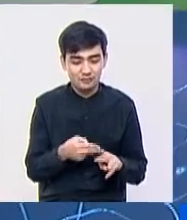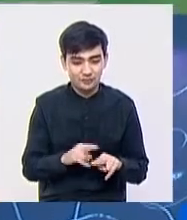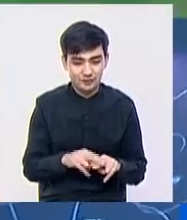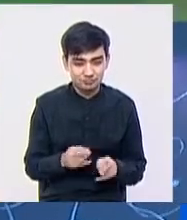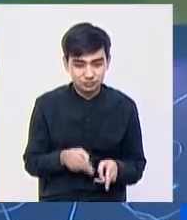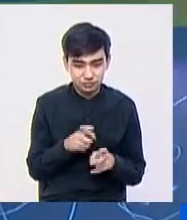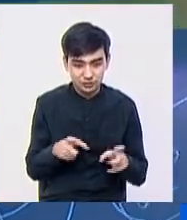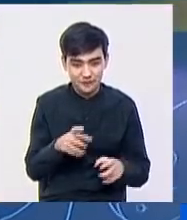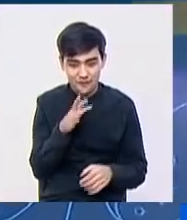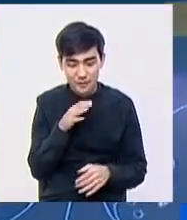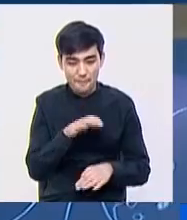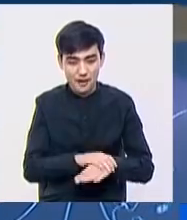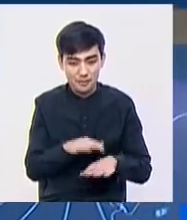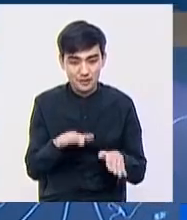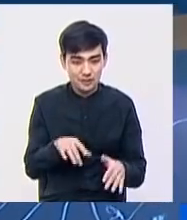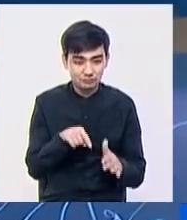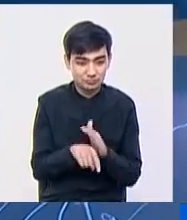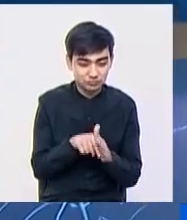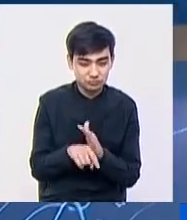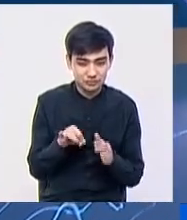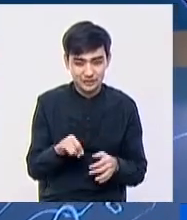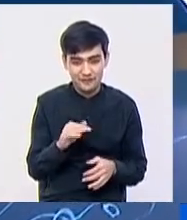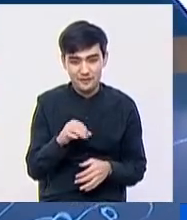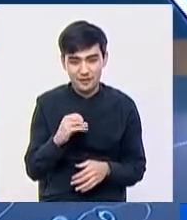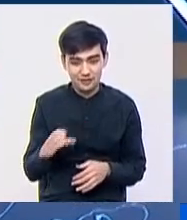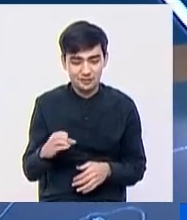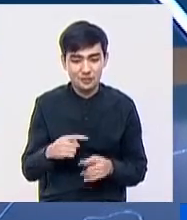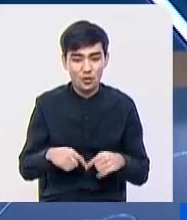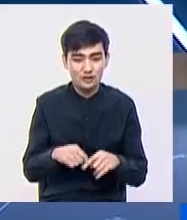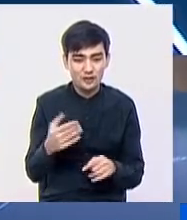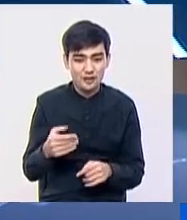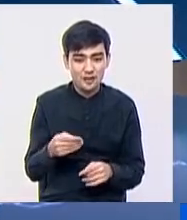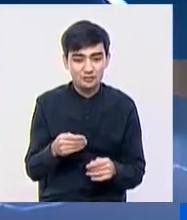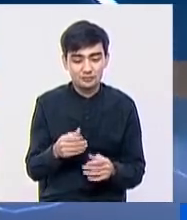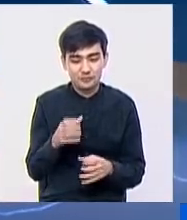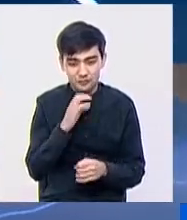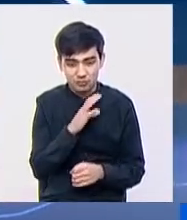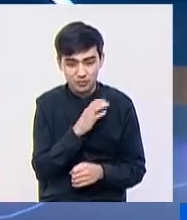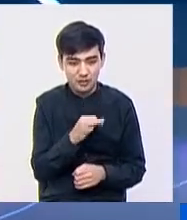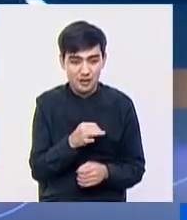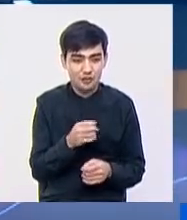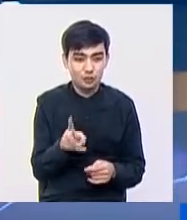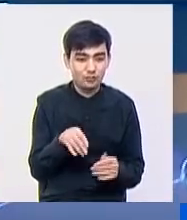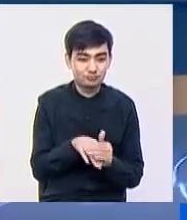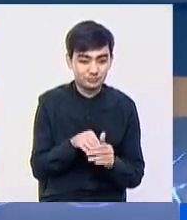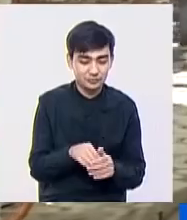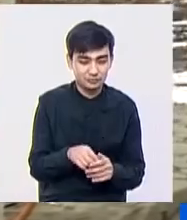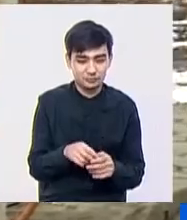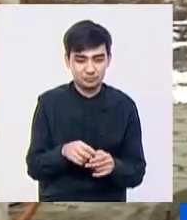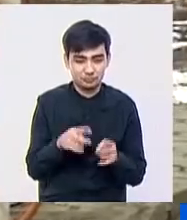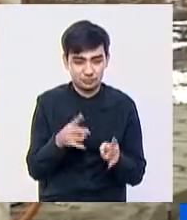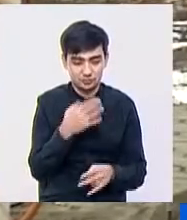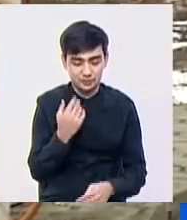террористы при нападении на банки захватили личные средства финансовых организаций. Счетам вкладчиков ущерб не нанесен.